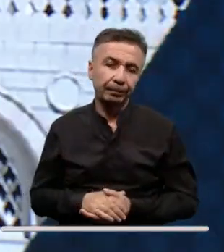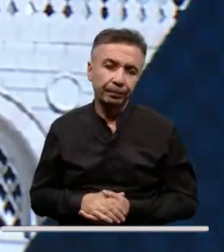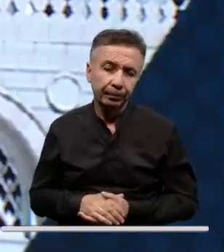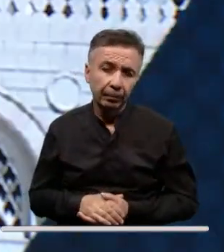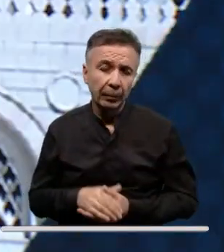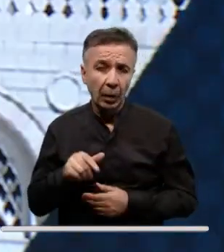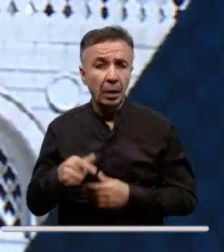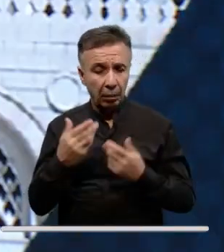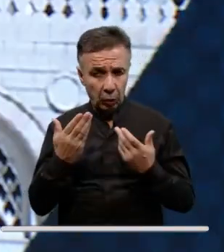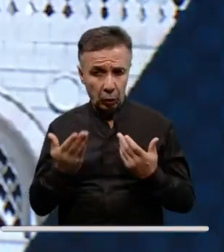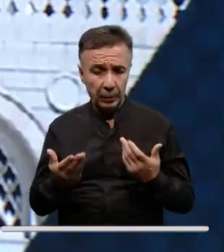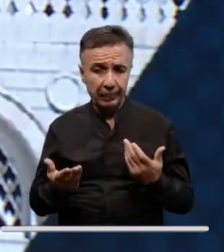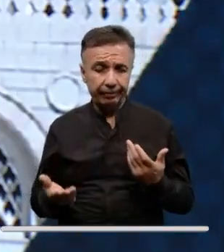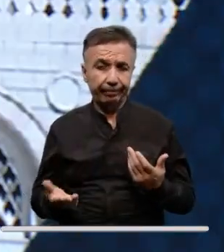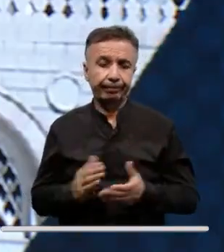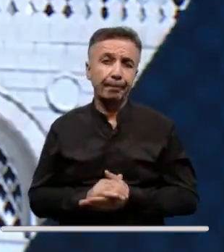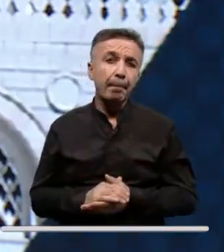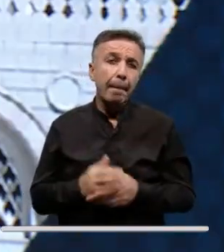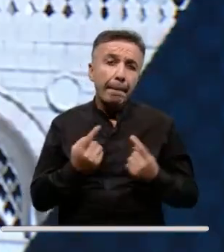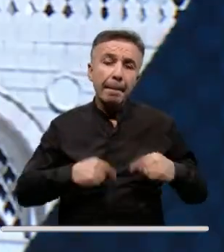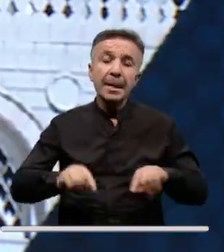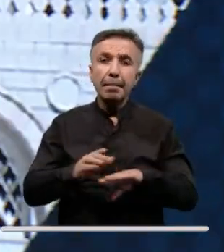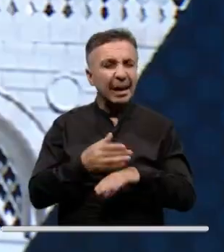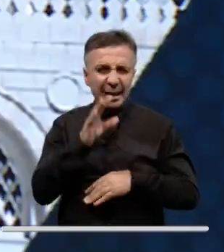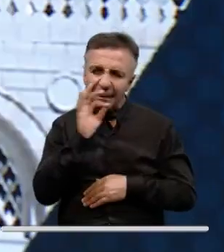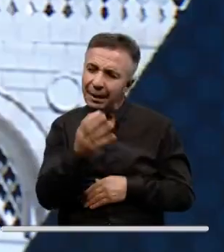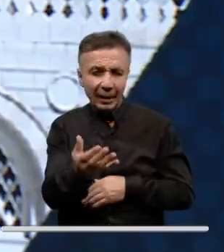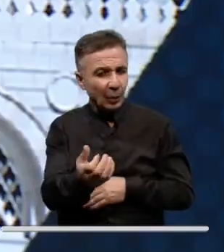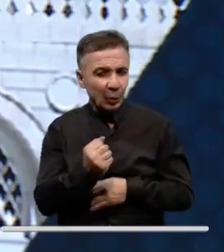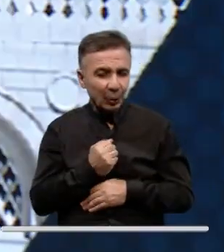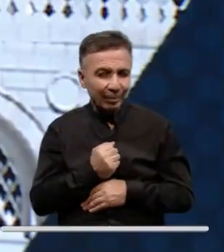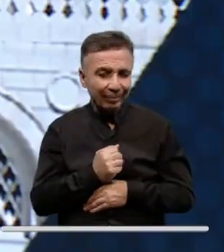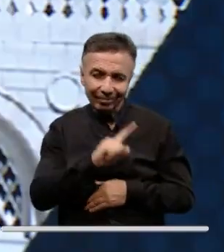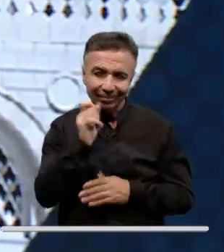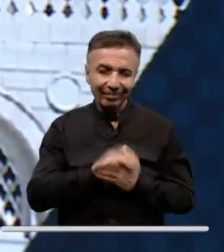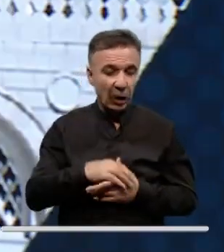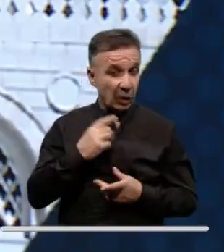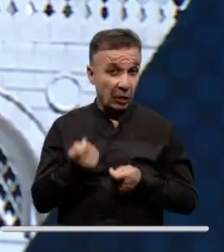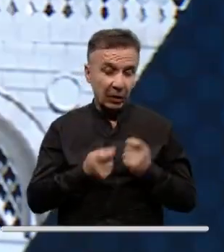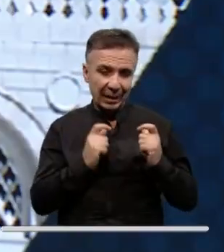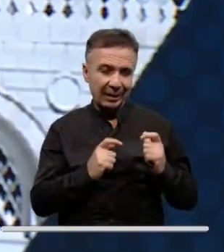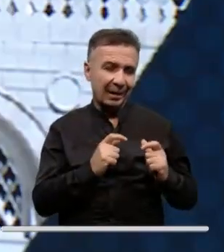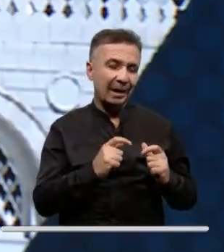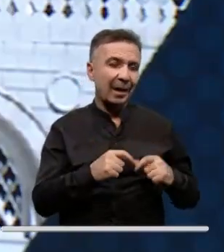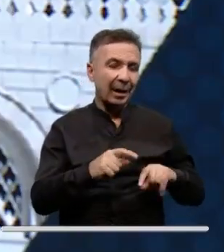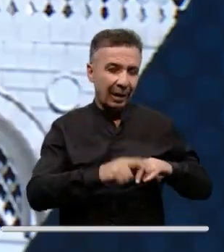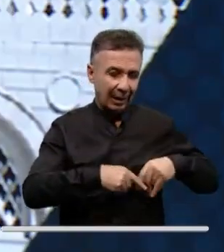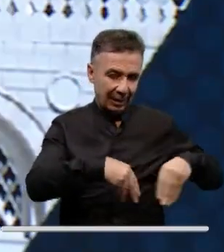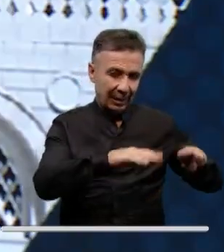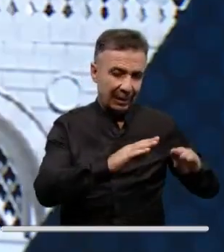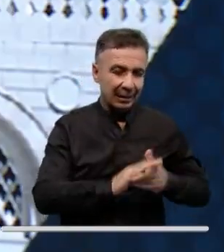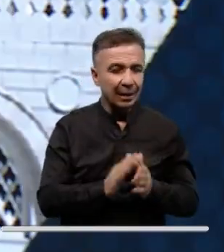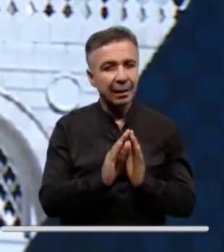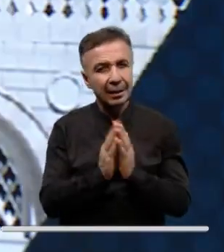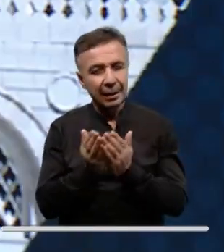şek bu durumda Eee Biz malı kimden alıyoruz iş yerinden alıyoruz halı alsak kitap alsak